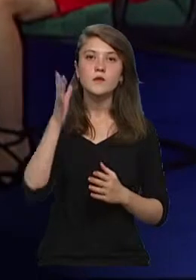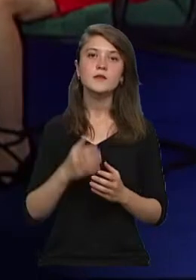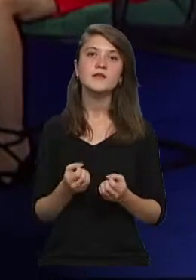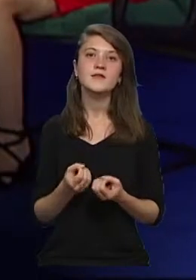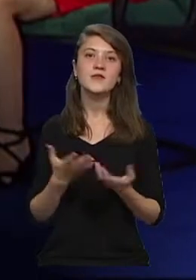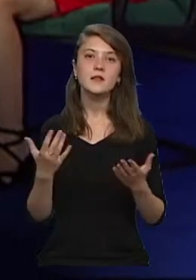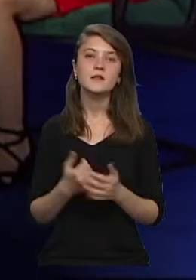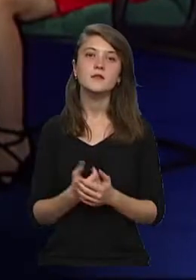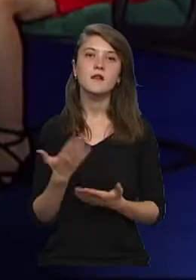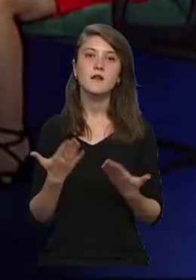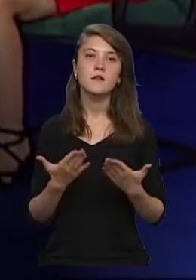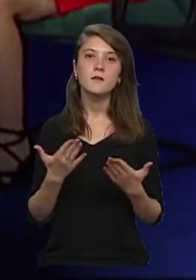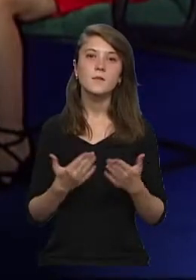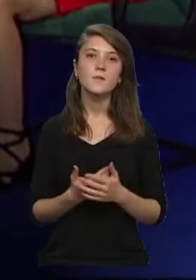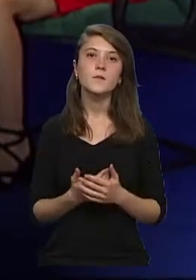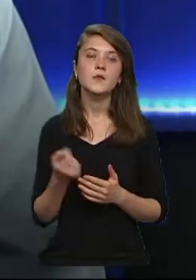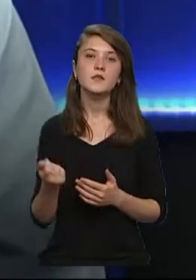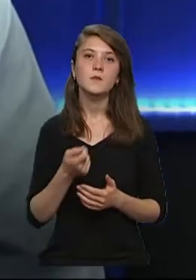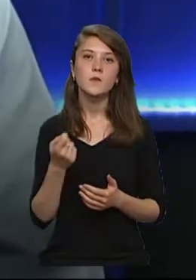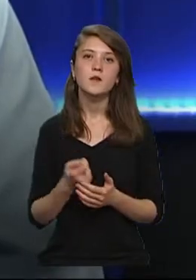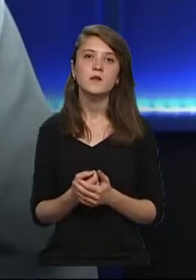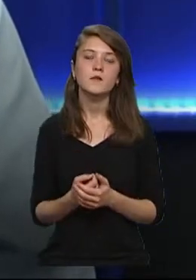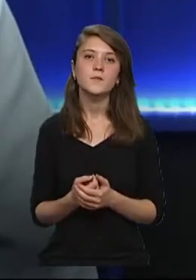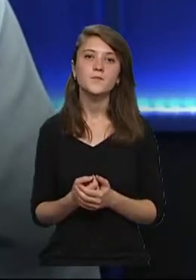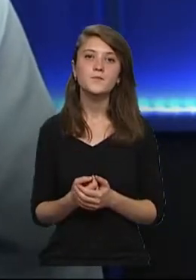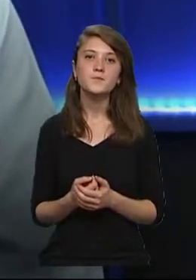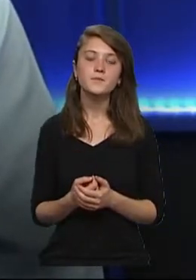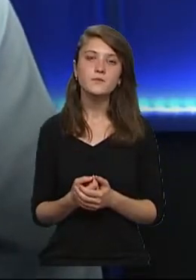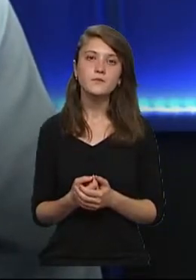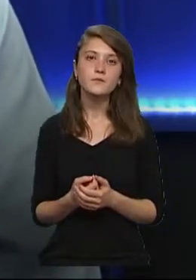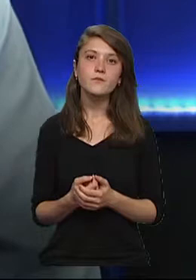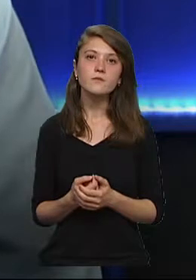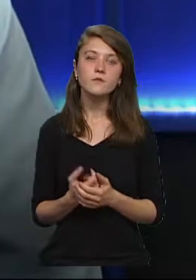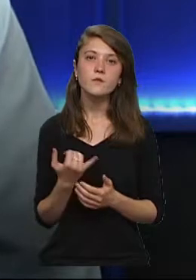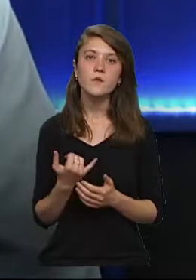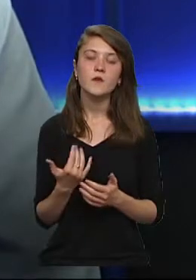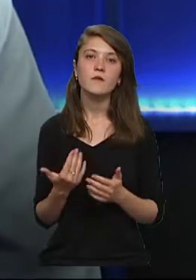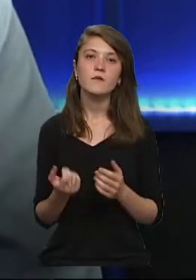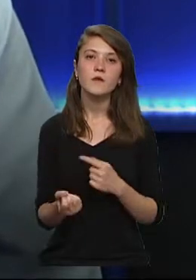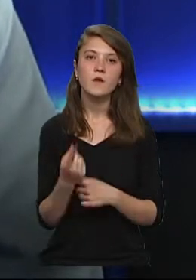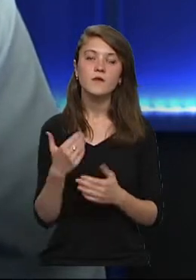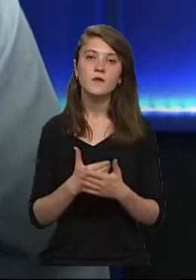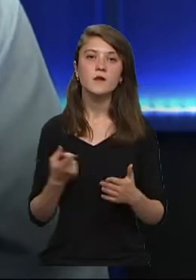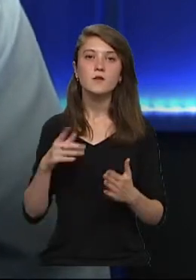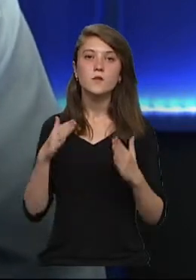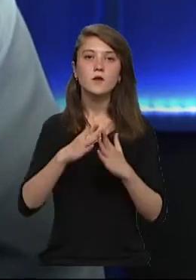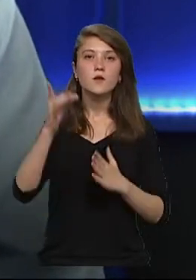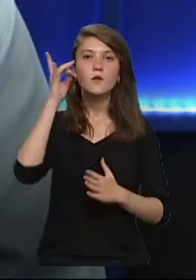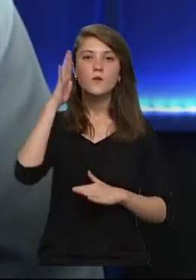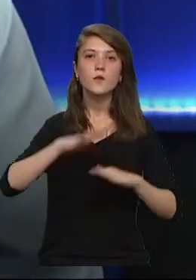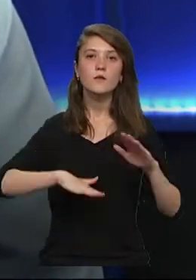світлиці, але розуміли, що того щось замало, що не достає. І виходили з того, що будинок культури, який